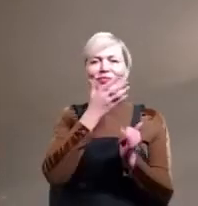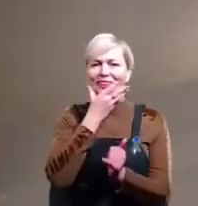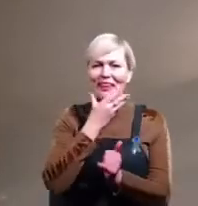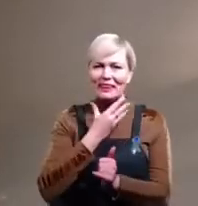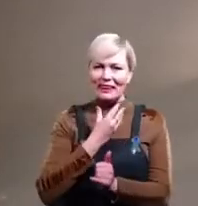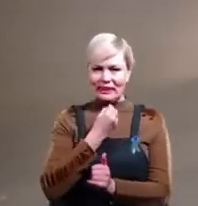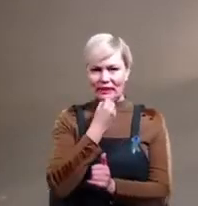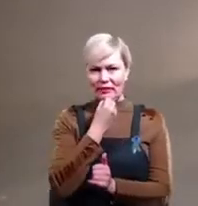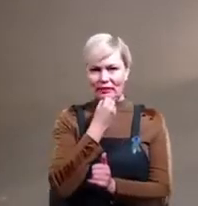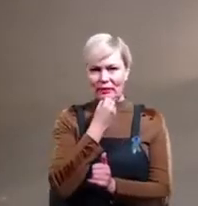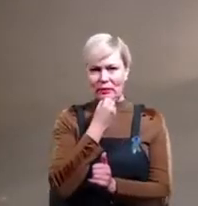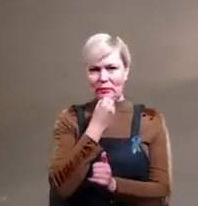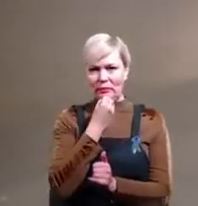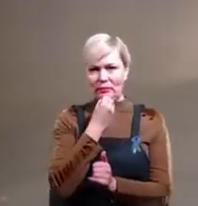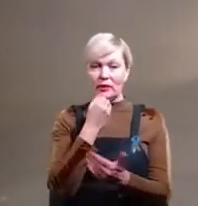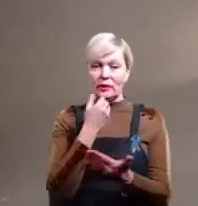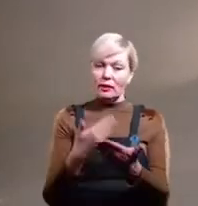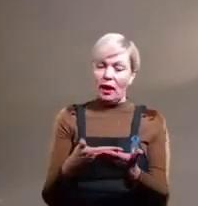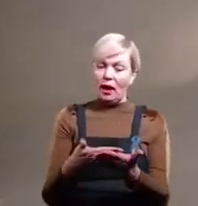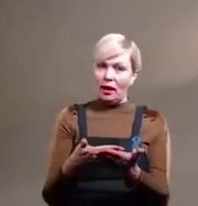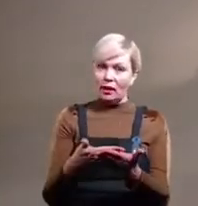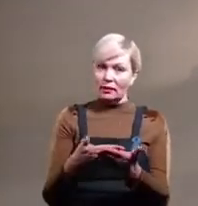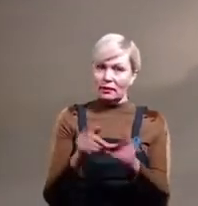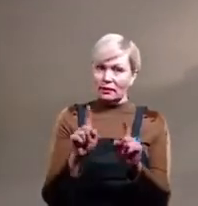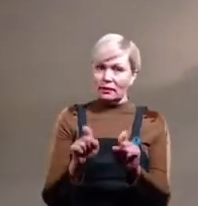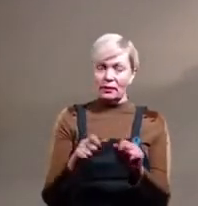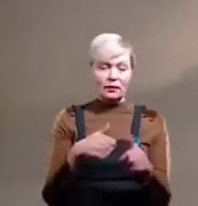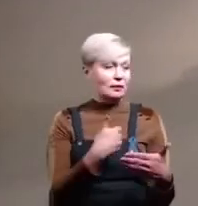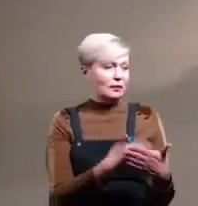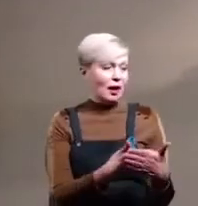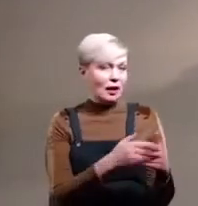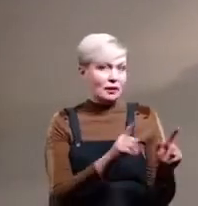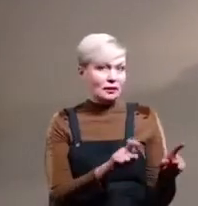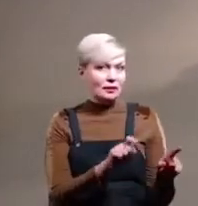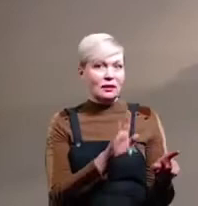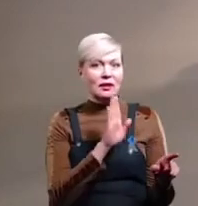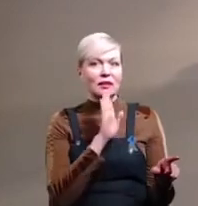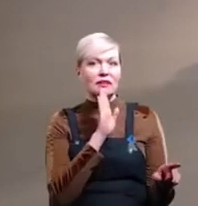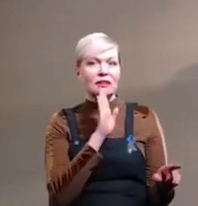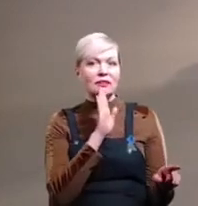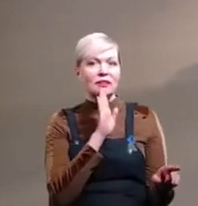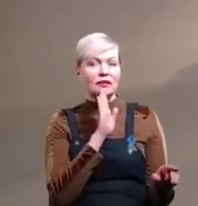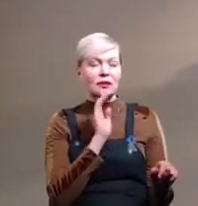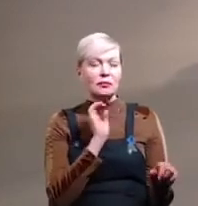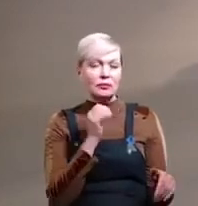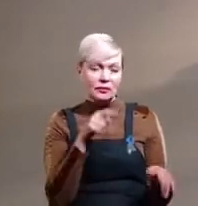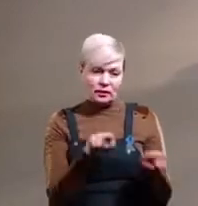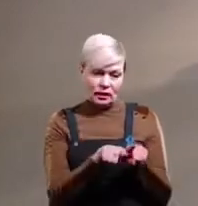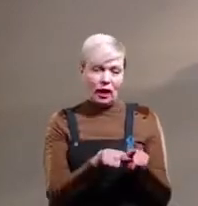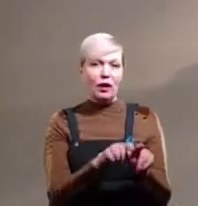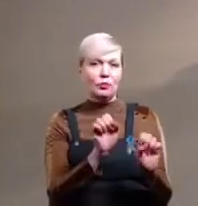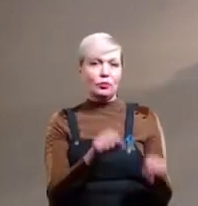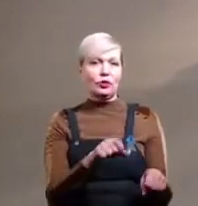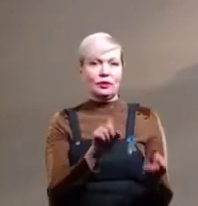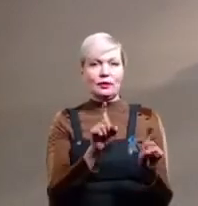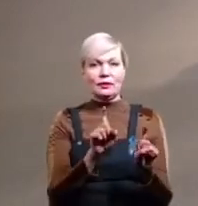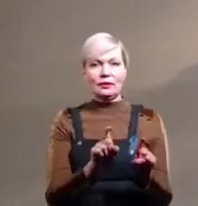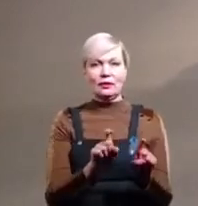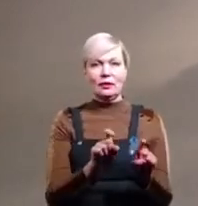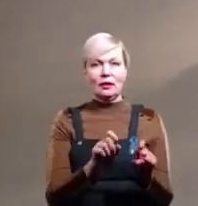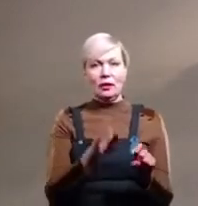Это можно вот так сидеть, можно вот так. Девочкам можно вообще вот так сидеть. Парням можно вот